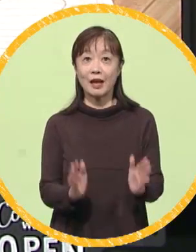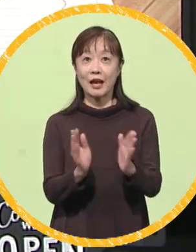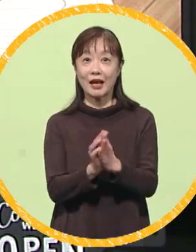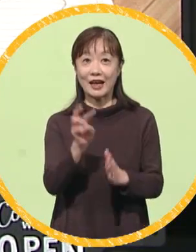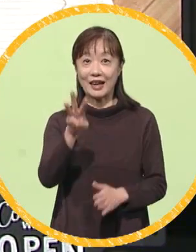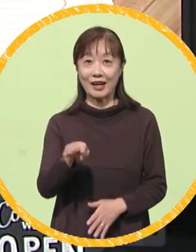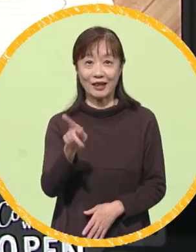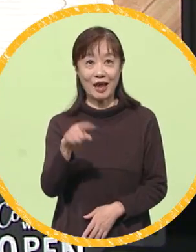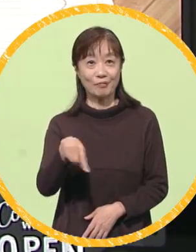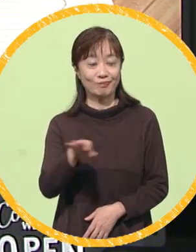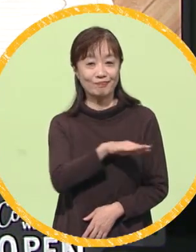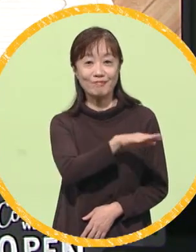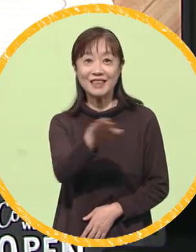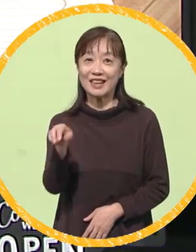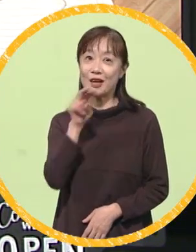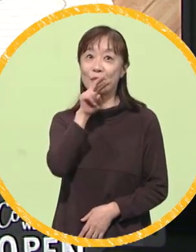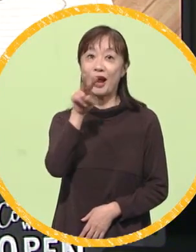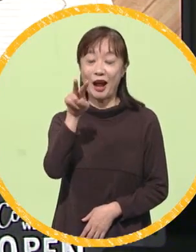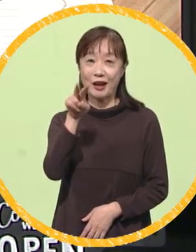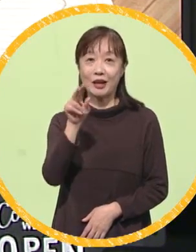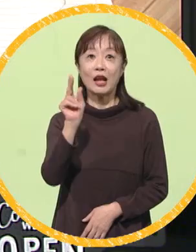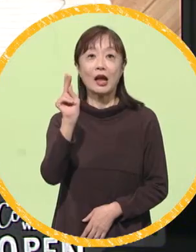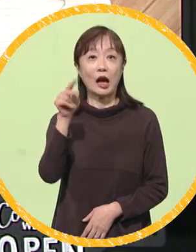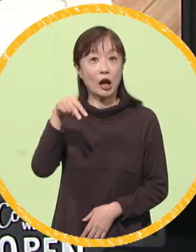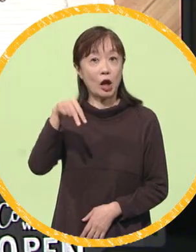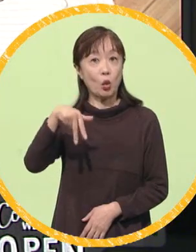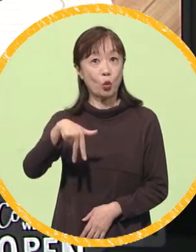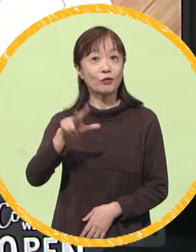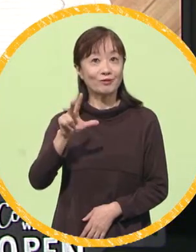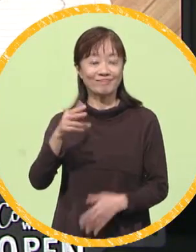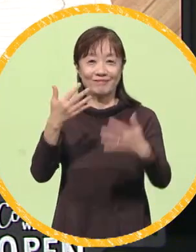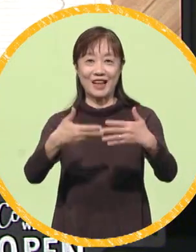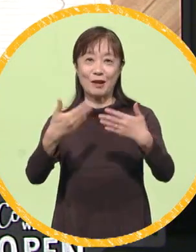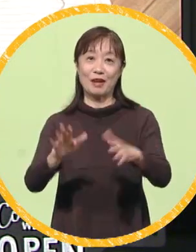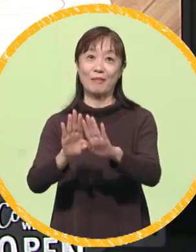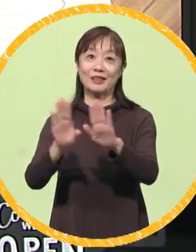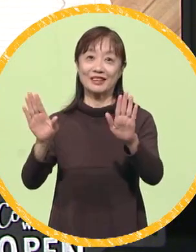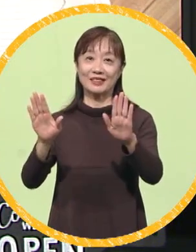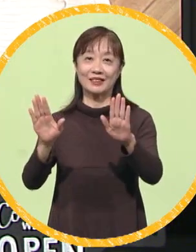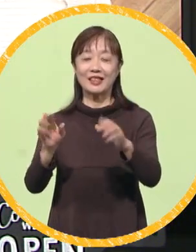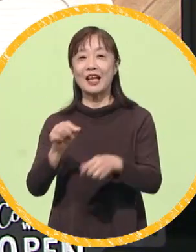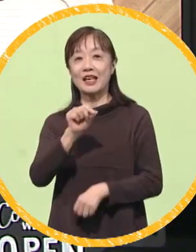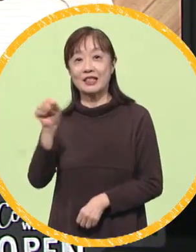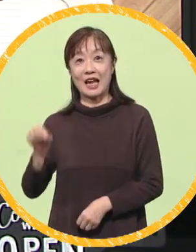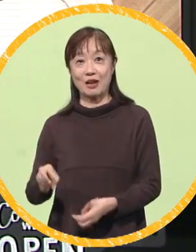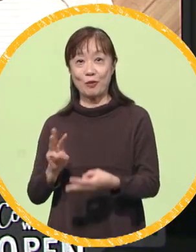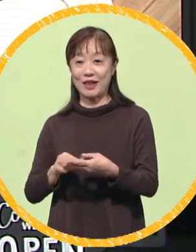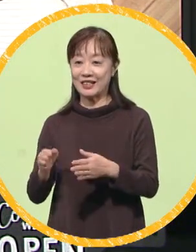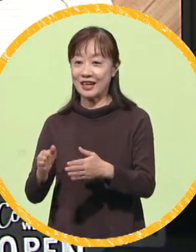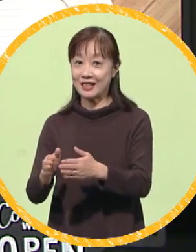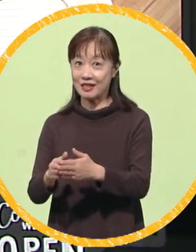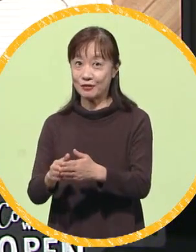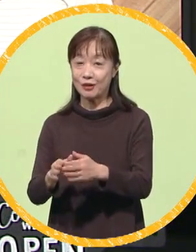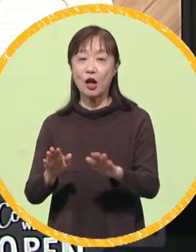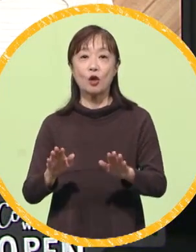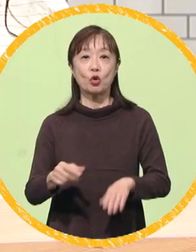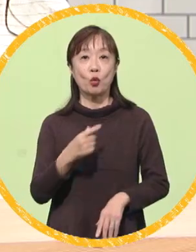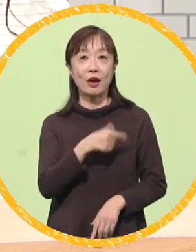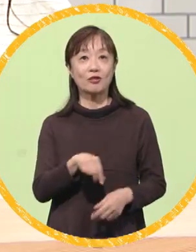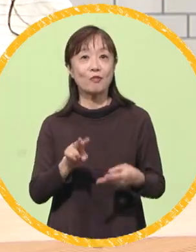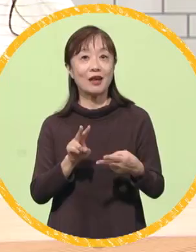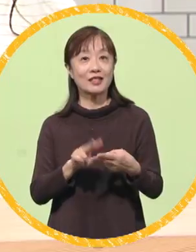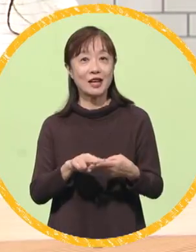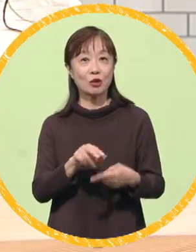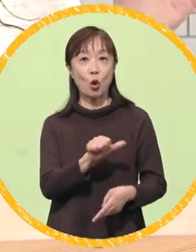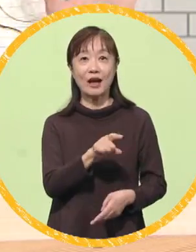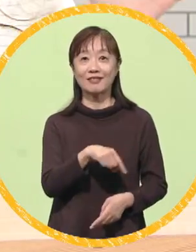神奈川県みんなでビューティービーエンターテインメント広報カナフル TV のお時間です。司会の田崎ひかりです。今日は熊井ちゃんとアンナちゃんと一緒にお送